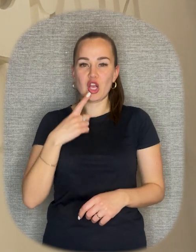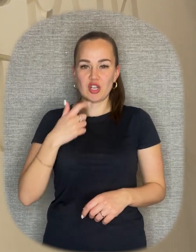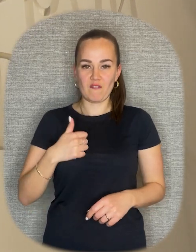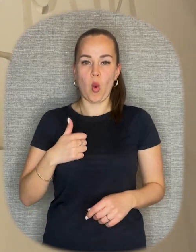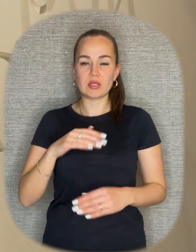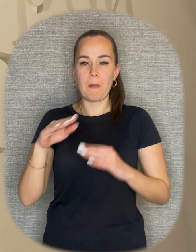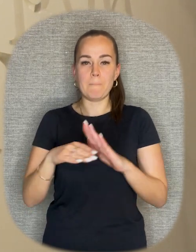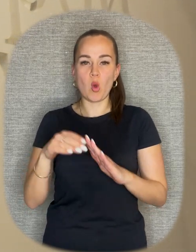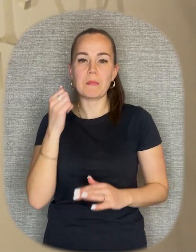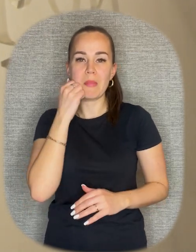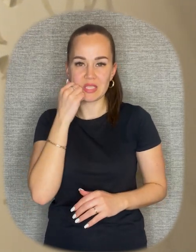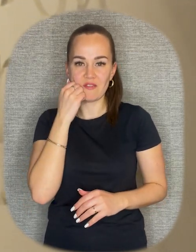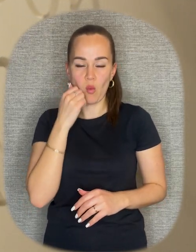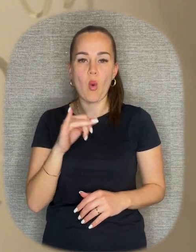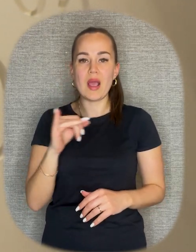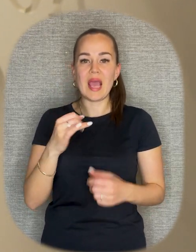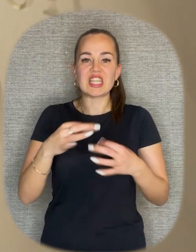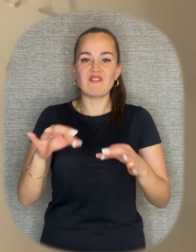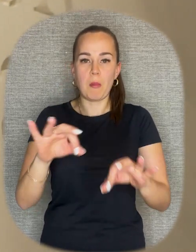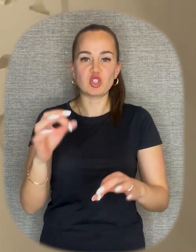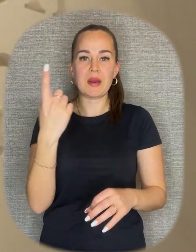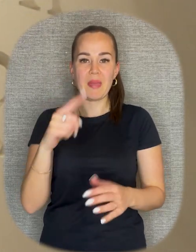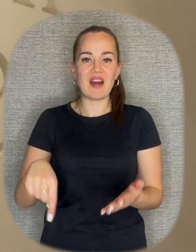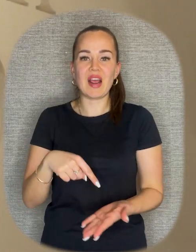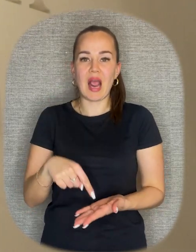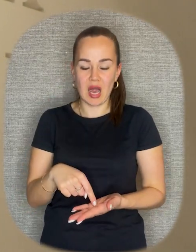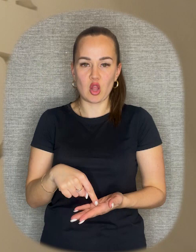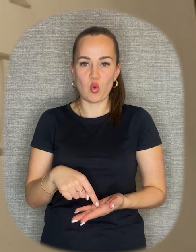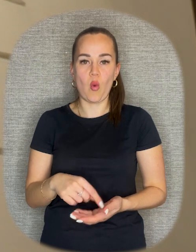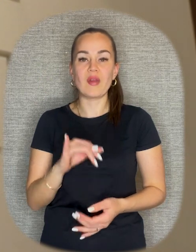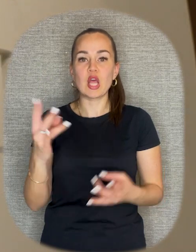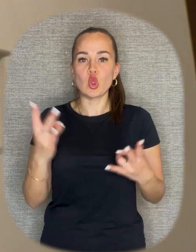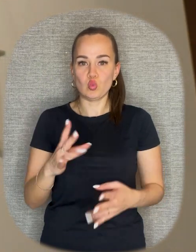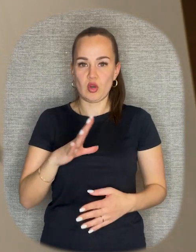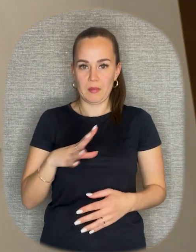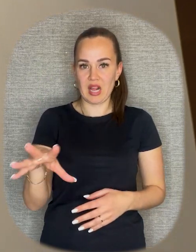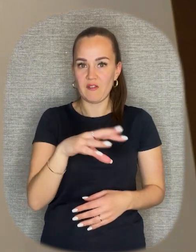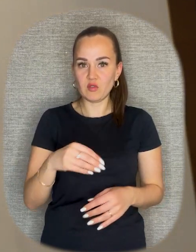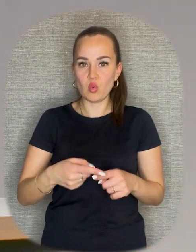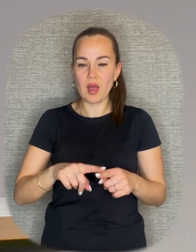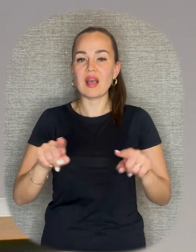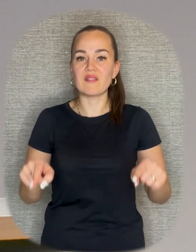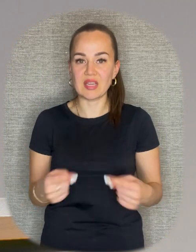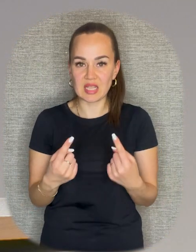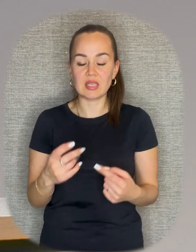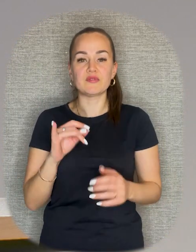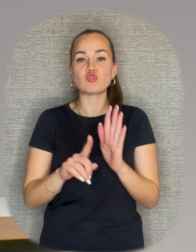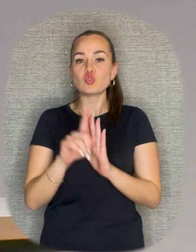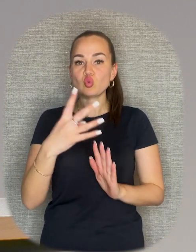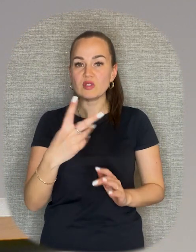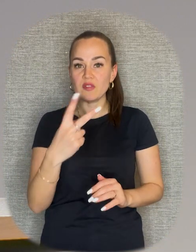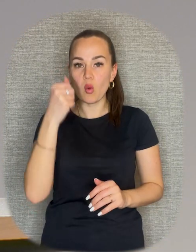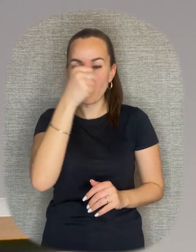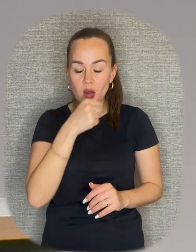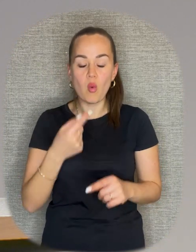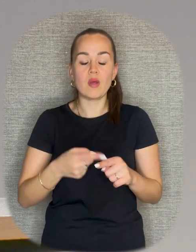победой наших войск под Москвой и освобождением первых городов и полков Которые теперь необходимо было восстанавливать поэтому